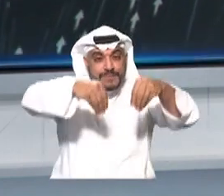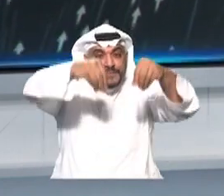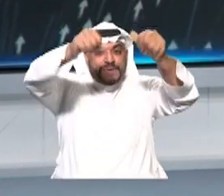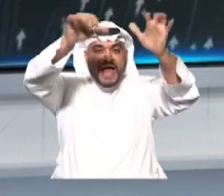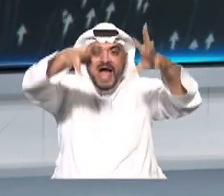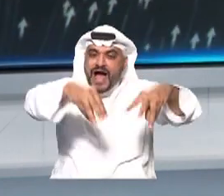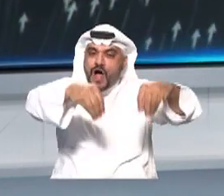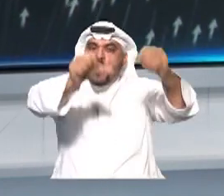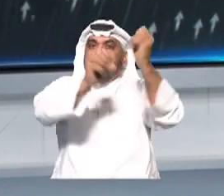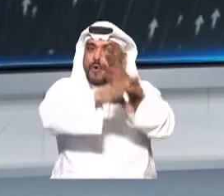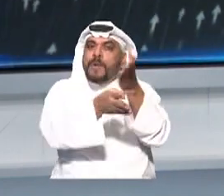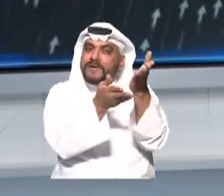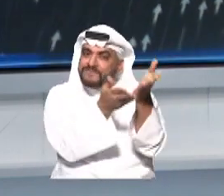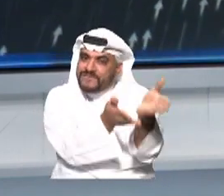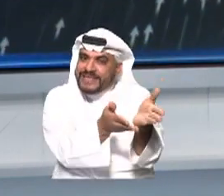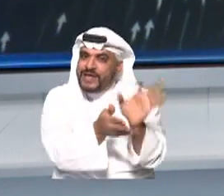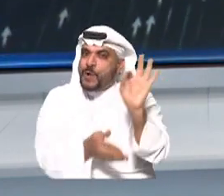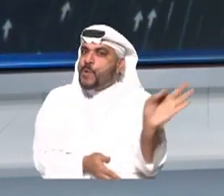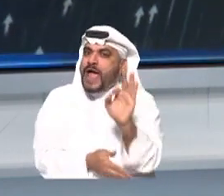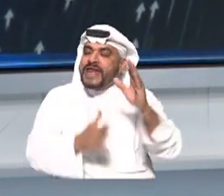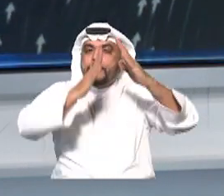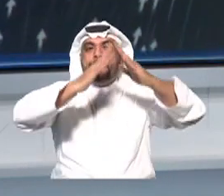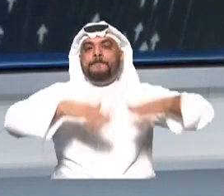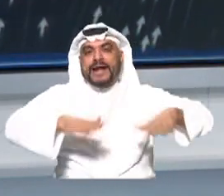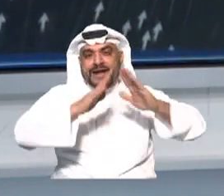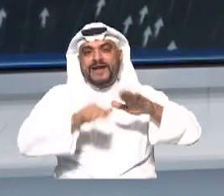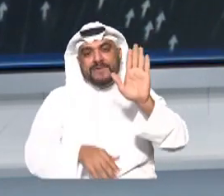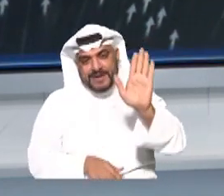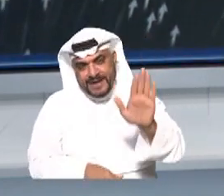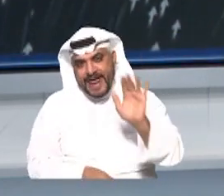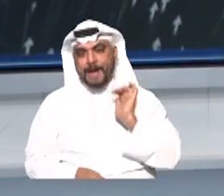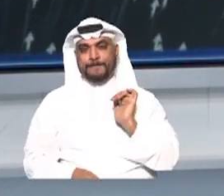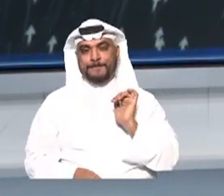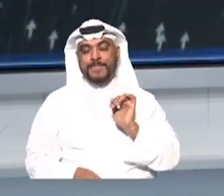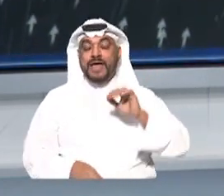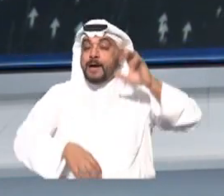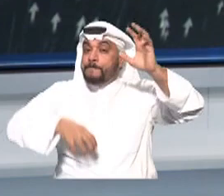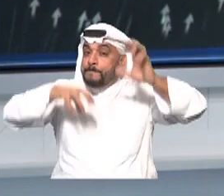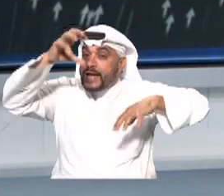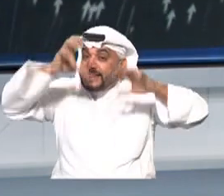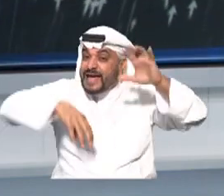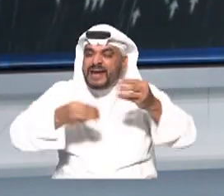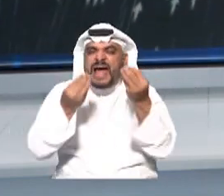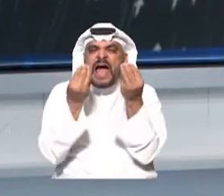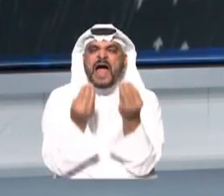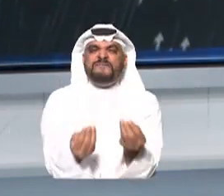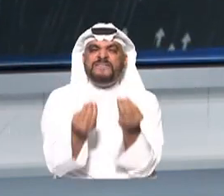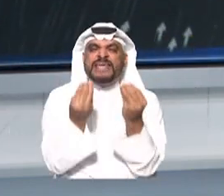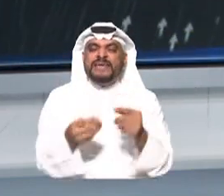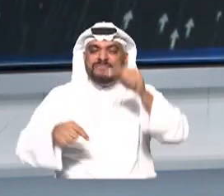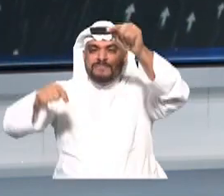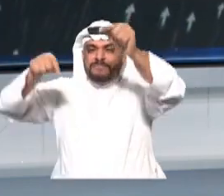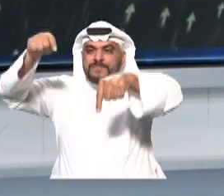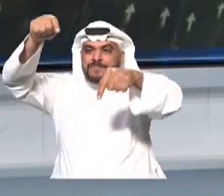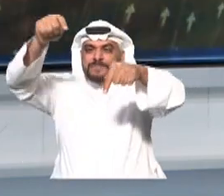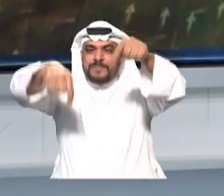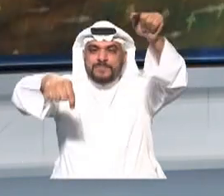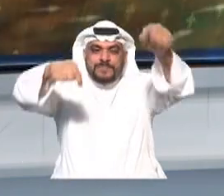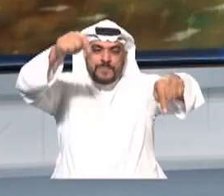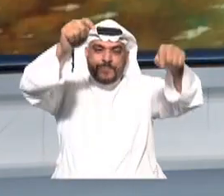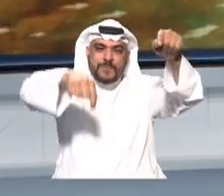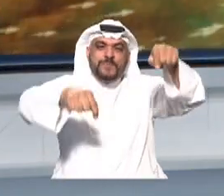بعض المناطق خاصة الصحراوية والمكشوفة، وأيضا فرص الأمطار واردة خفيفة ومتفرقة وقد تكون رعدية على